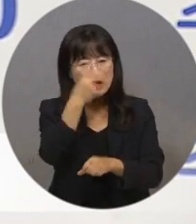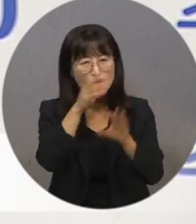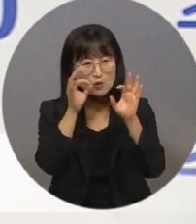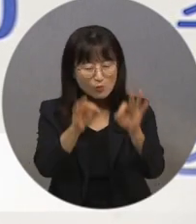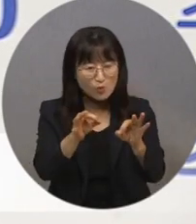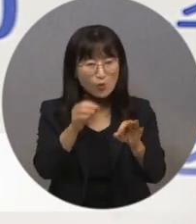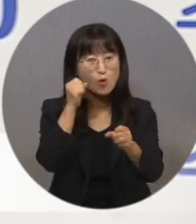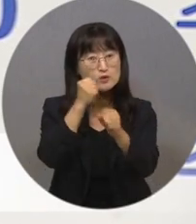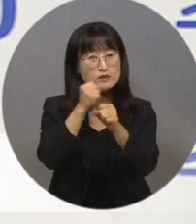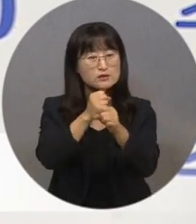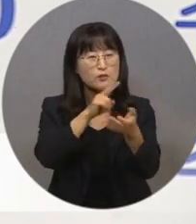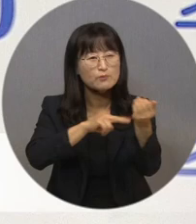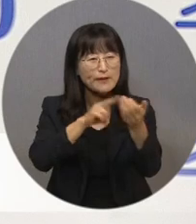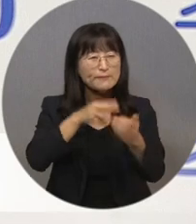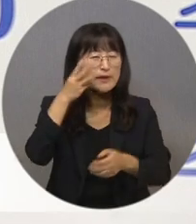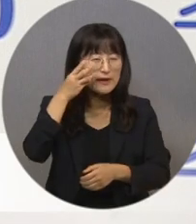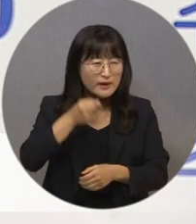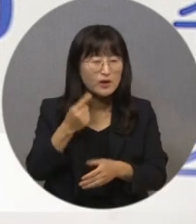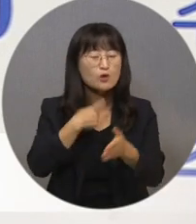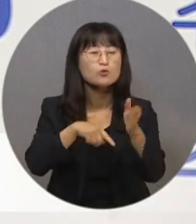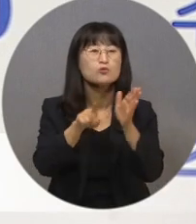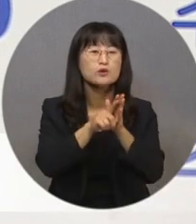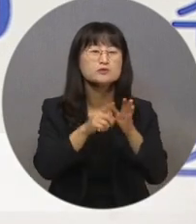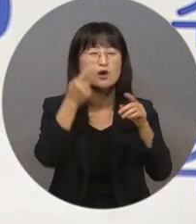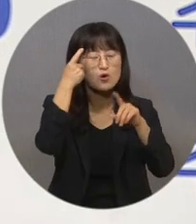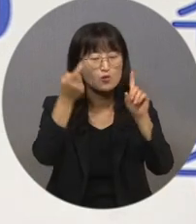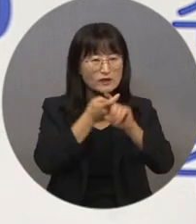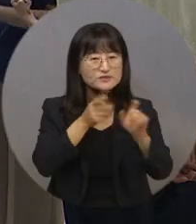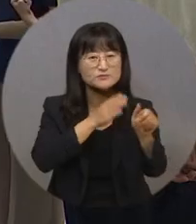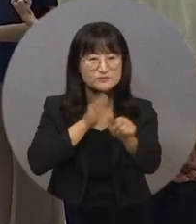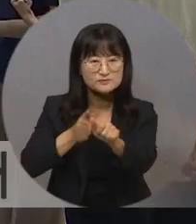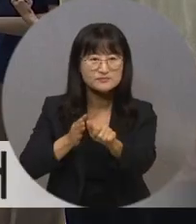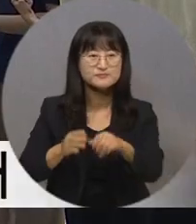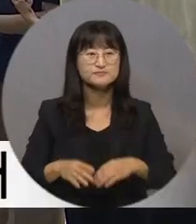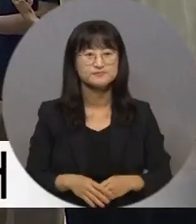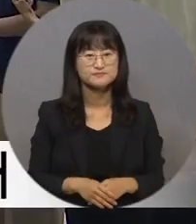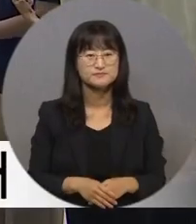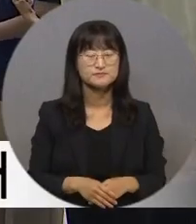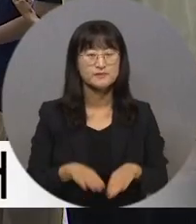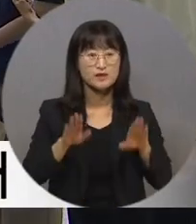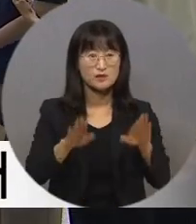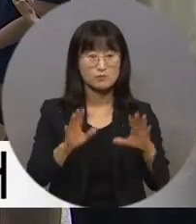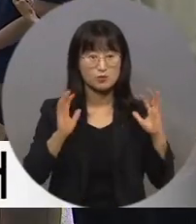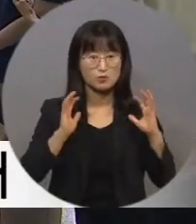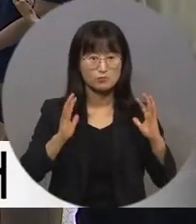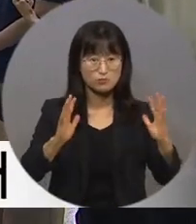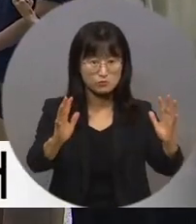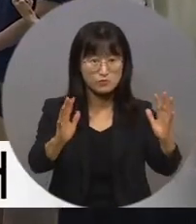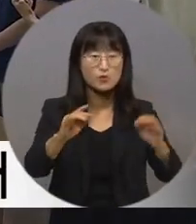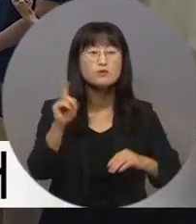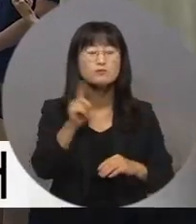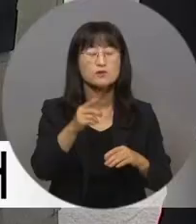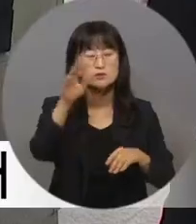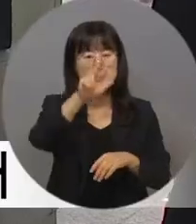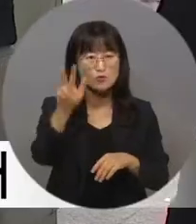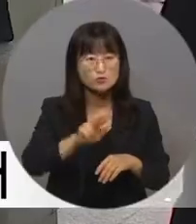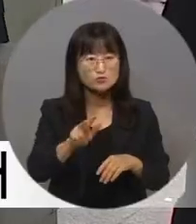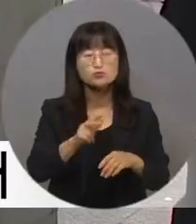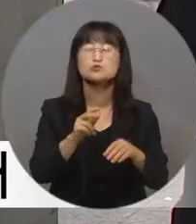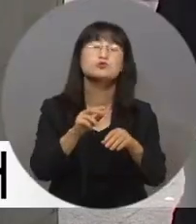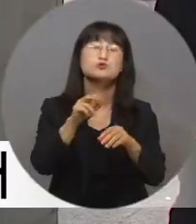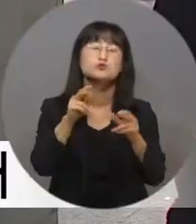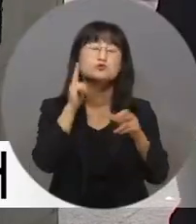더욱 활발해질 수 있도록 관심을 기울여주시면 감사하겠습니다. 이번 박람회에는 전국의 중증장애인